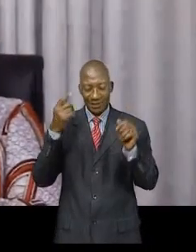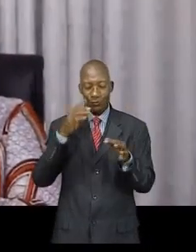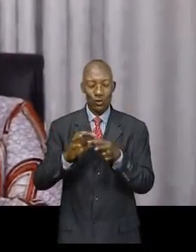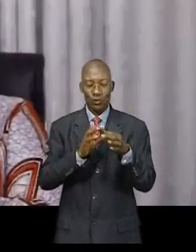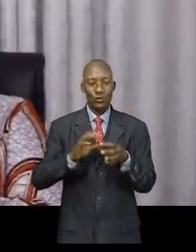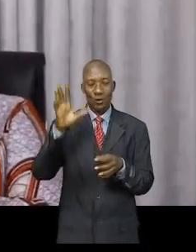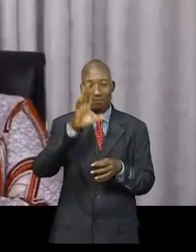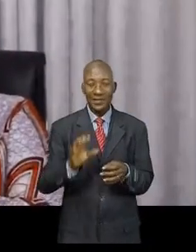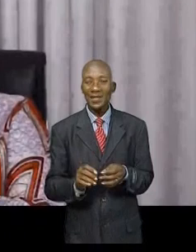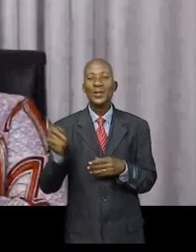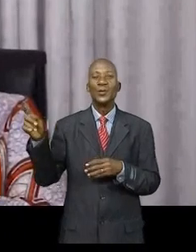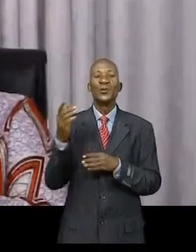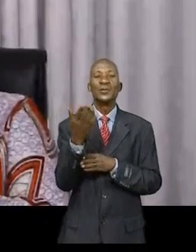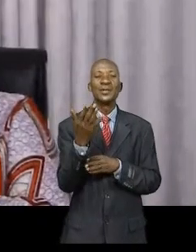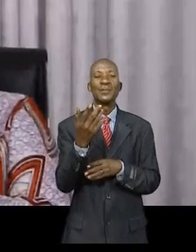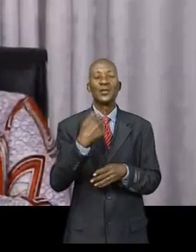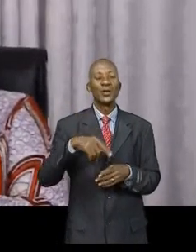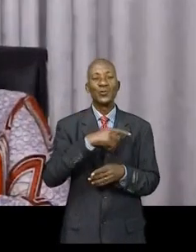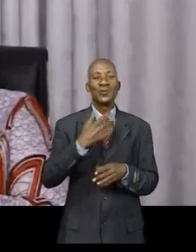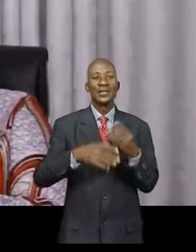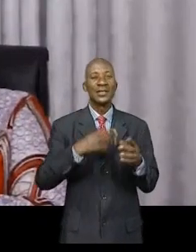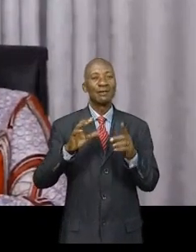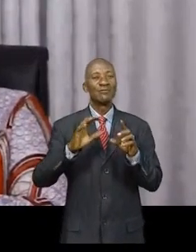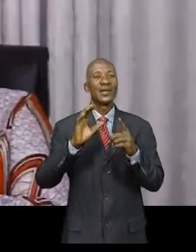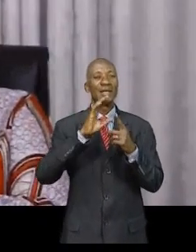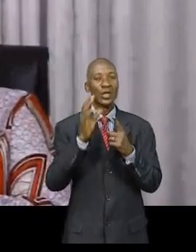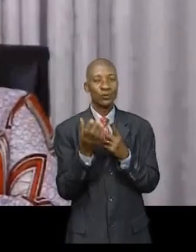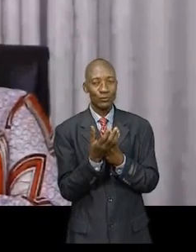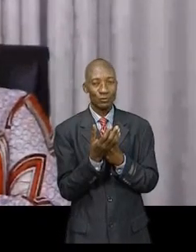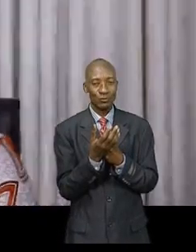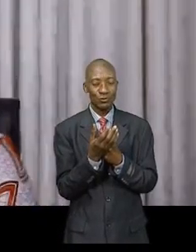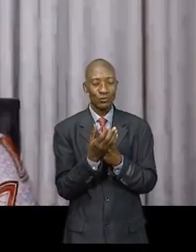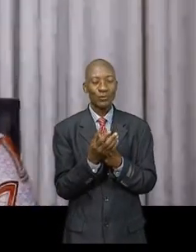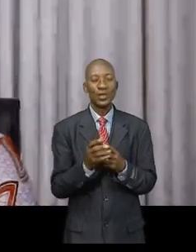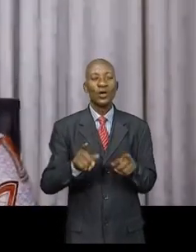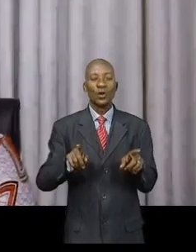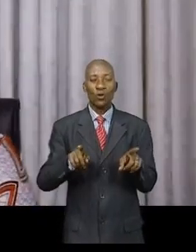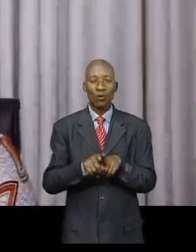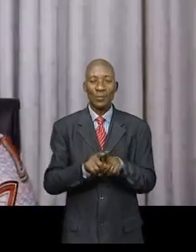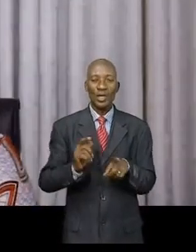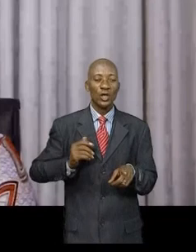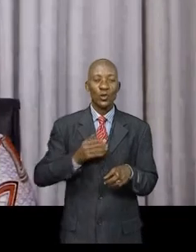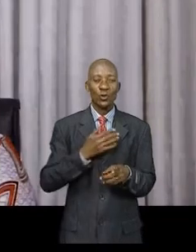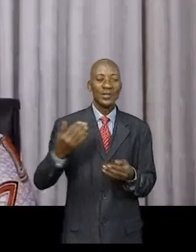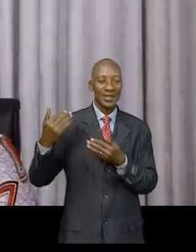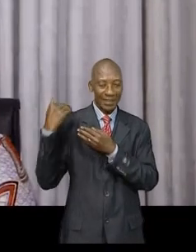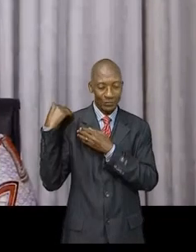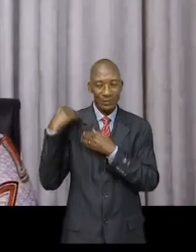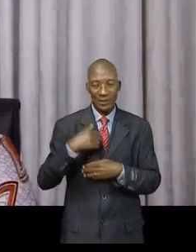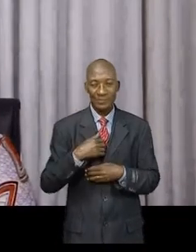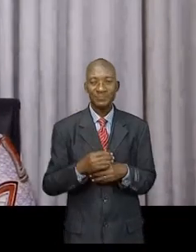culture, des arts et du patrimoine, des outils pour l'Afrique que nous voulons. Or, la musique